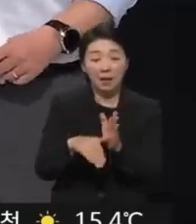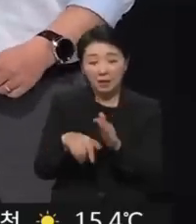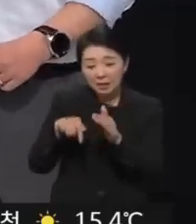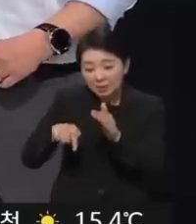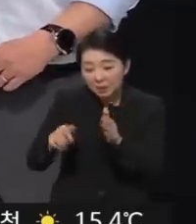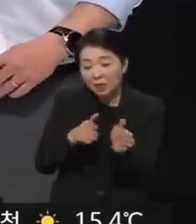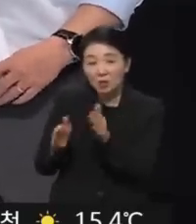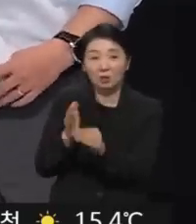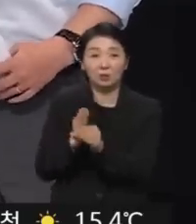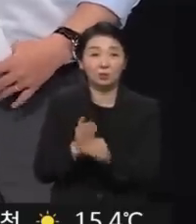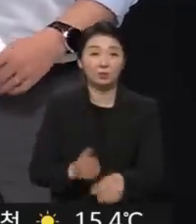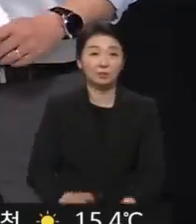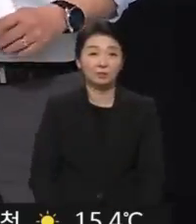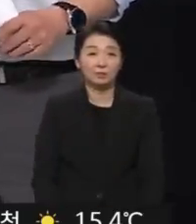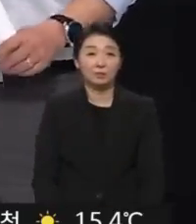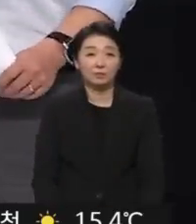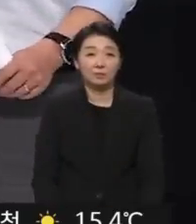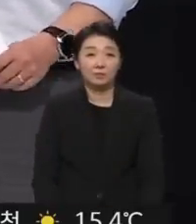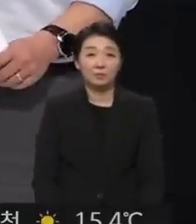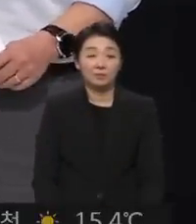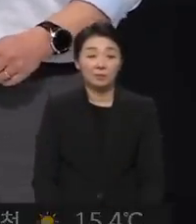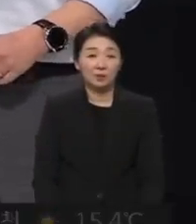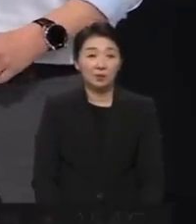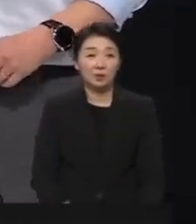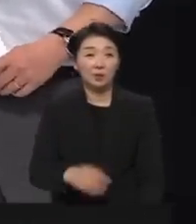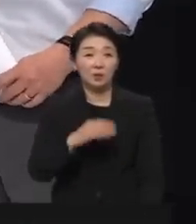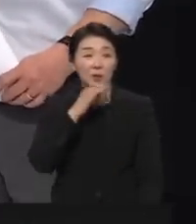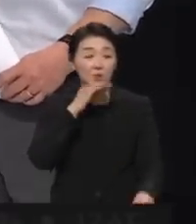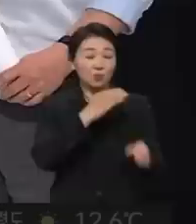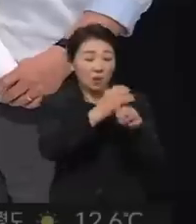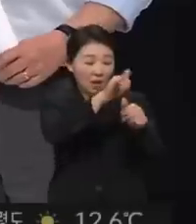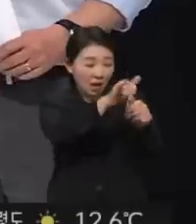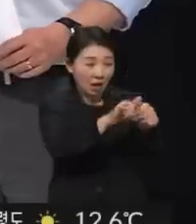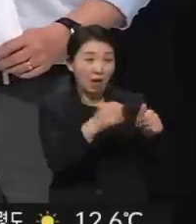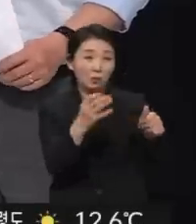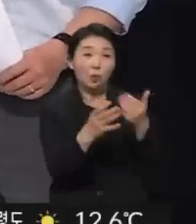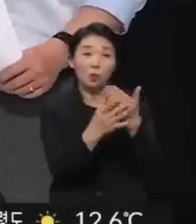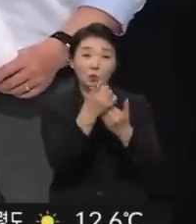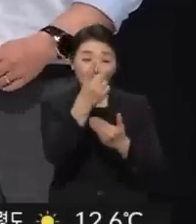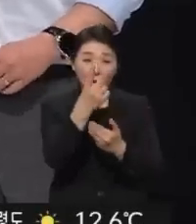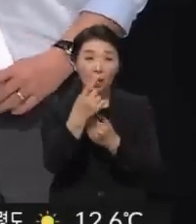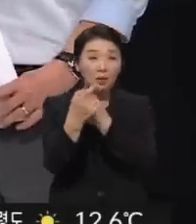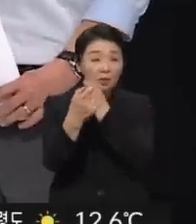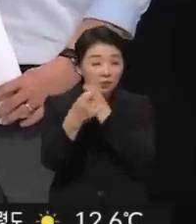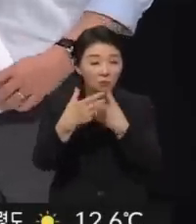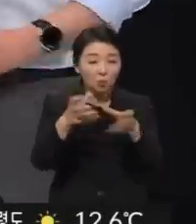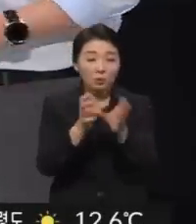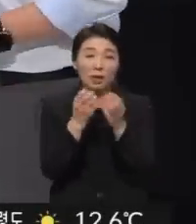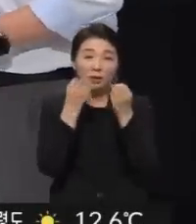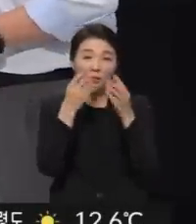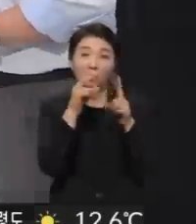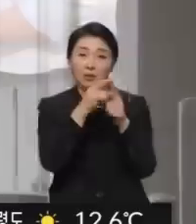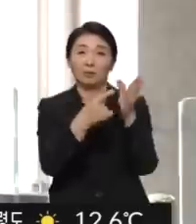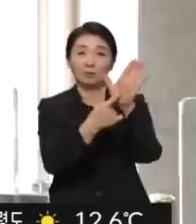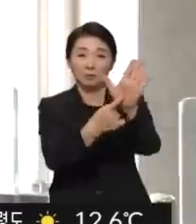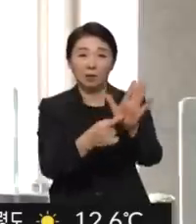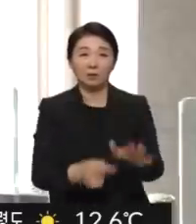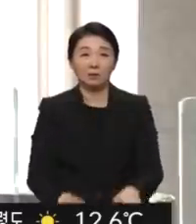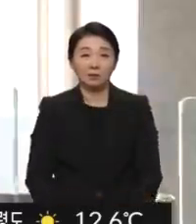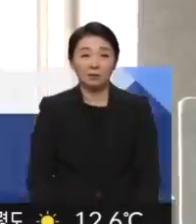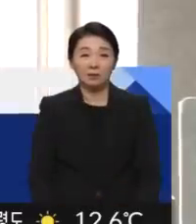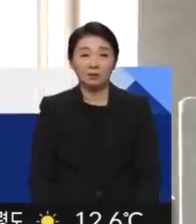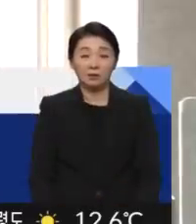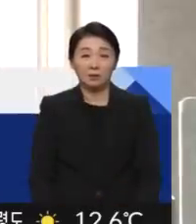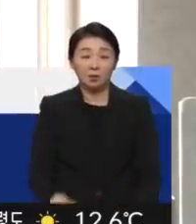나섰다는 평가가 나오고 있죠. 주사파와 통합진보당이 새로운 키워드로 등장을 했습니다.